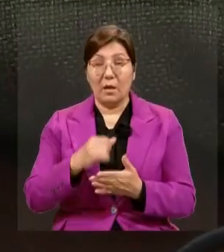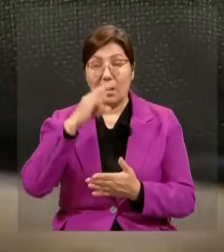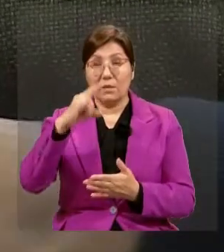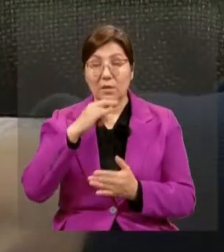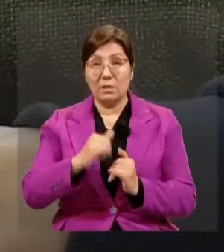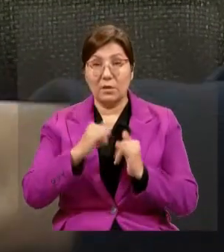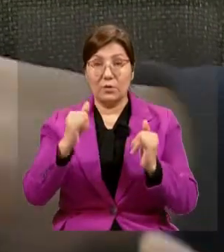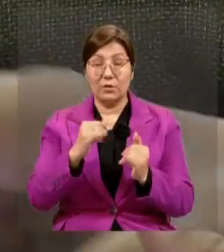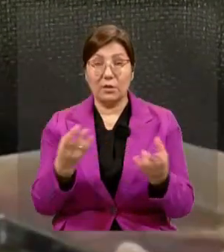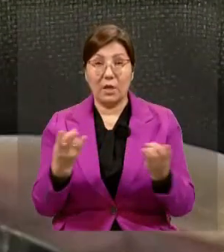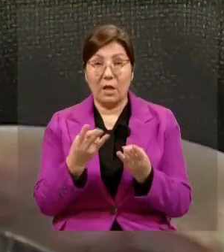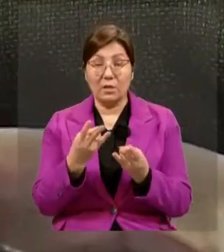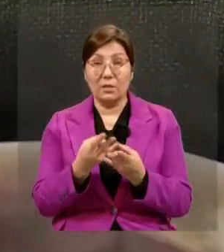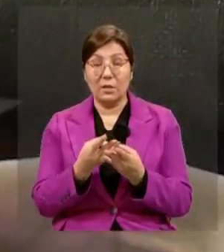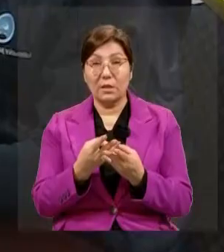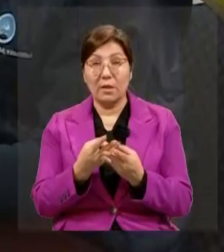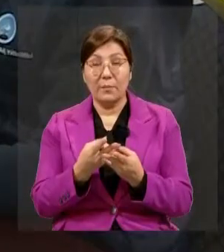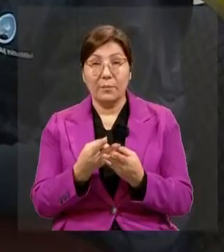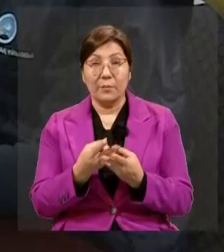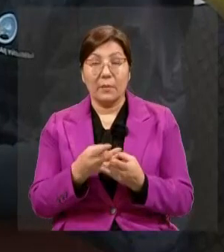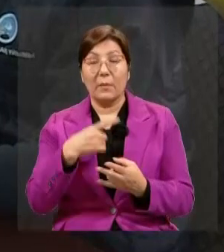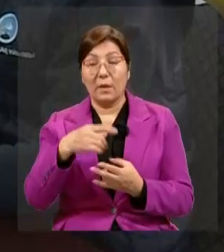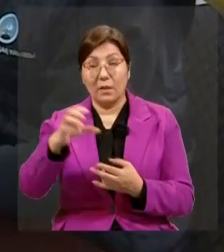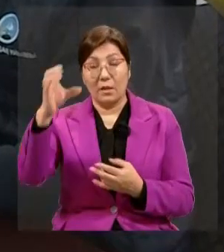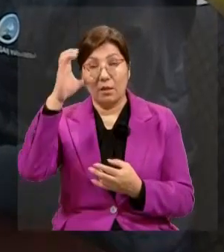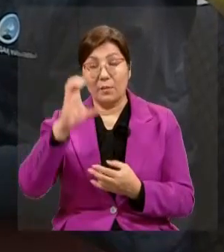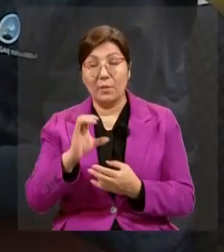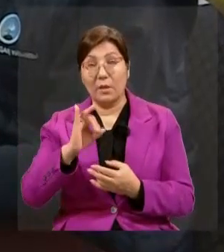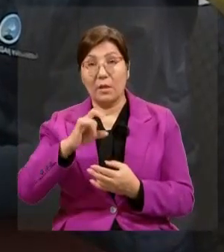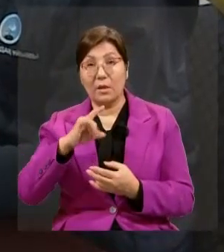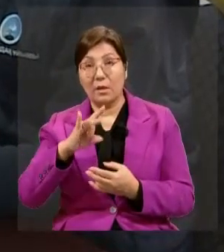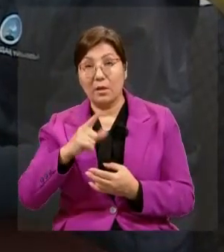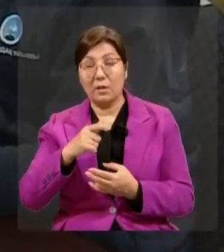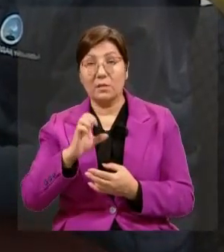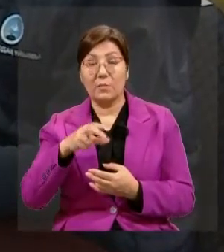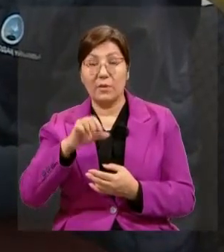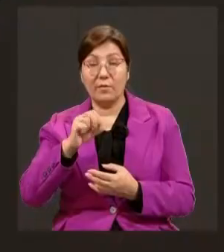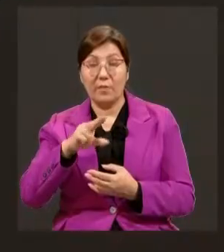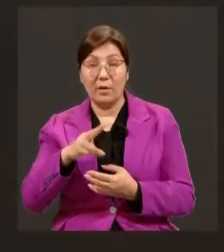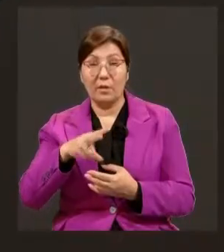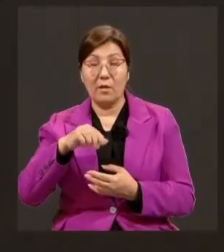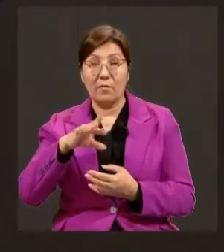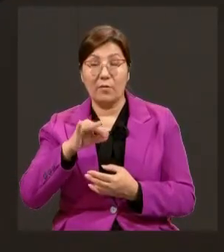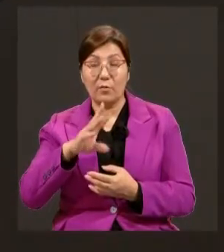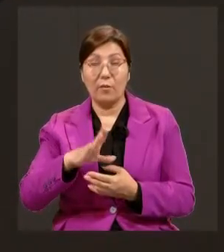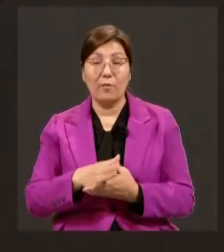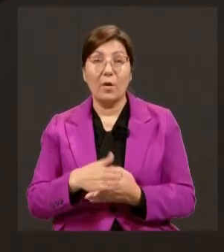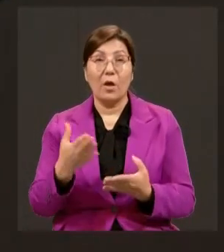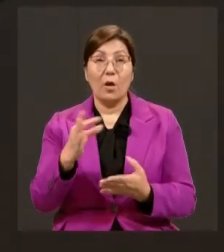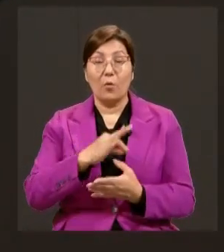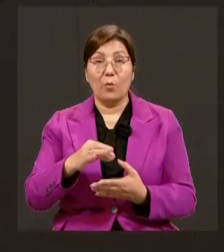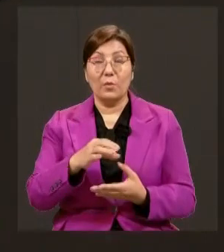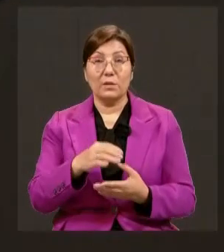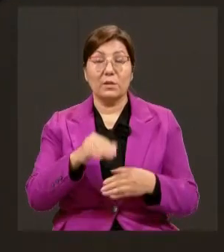Қазақстан үшін де аса қажет дейді физика ғылымдарының докторы Игорь Спивак Лавров. Облыстық кәсіподақтар орталығында атом электр станциясын